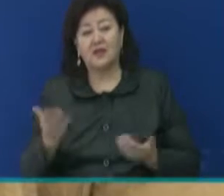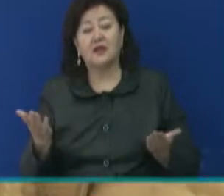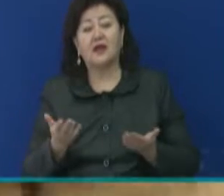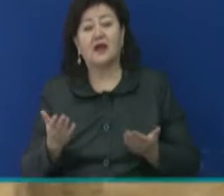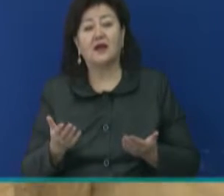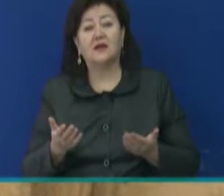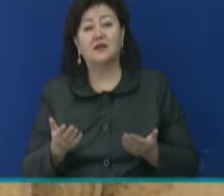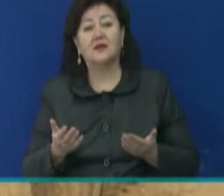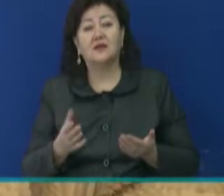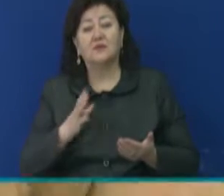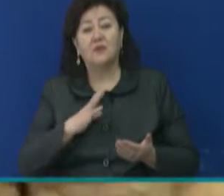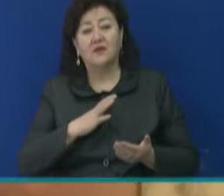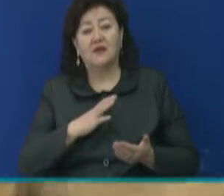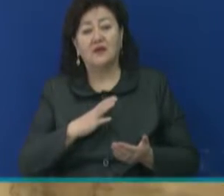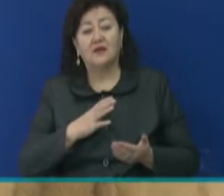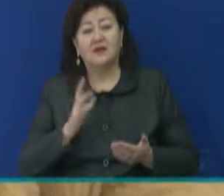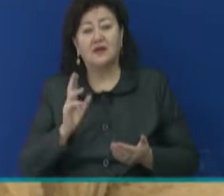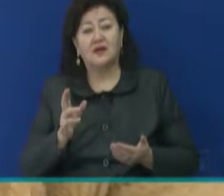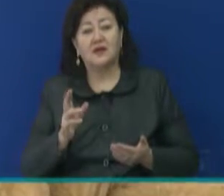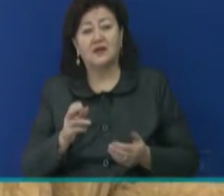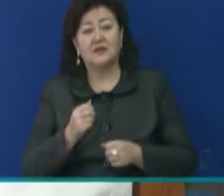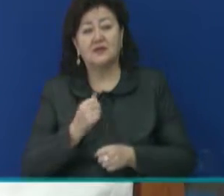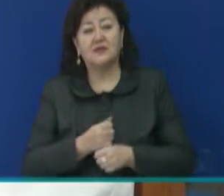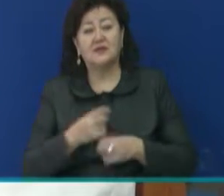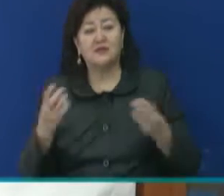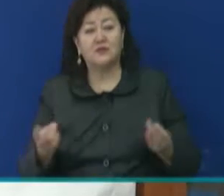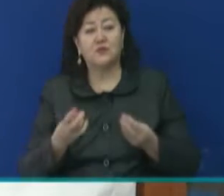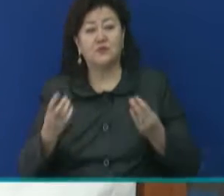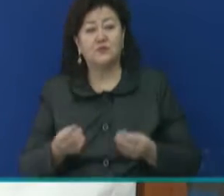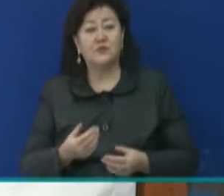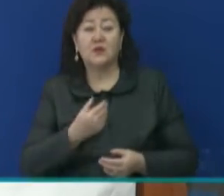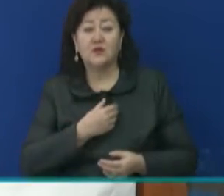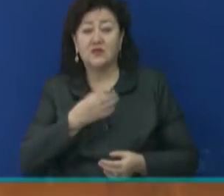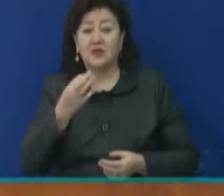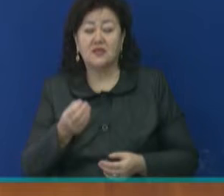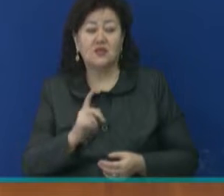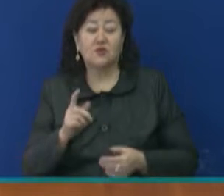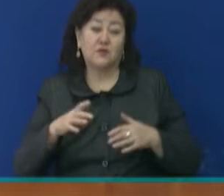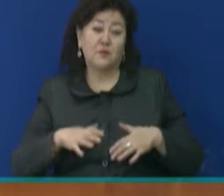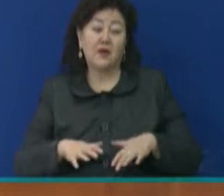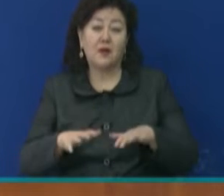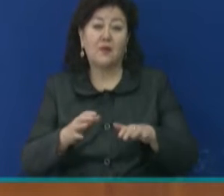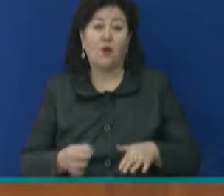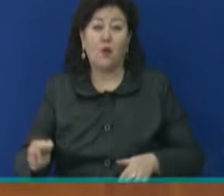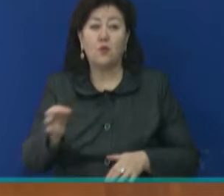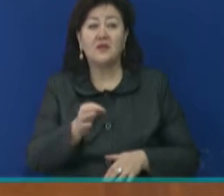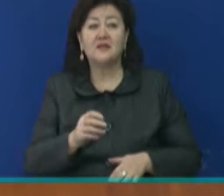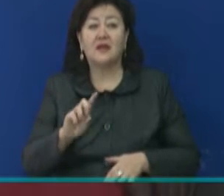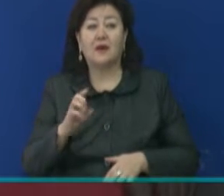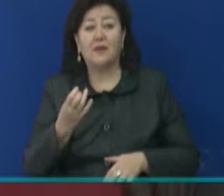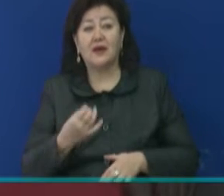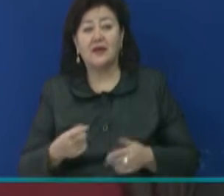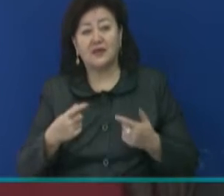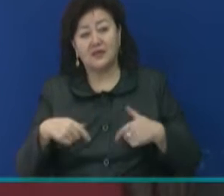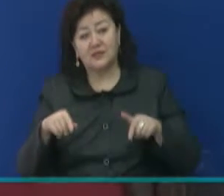это все бывает Как делать надо стоит отметить что данные мероприятия в области Абая проводятся